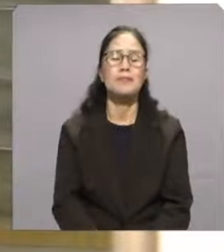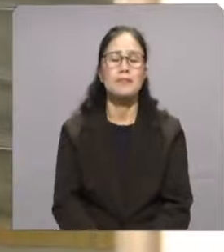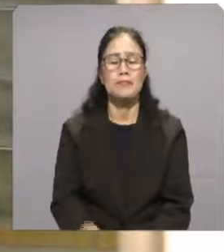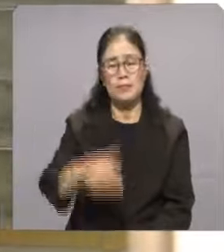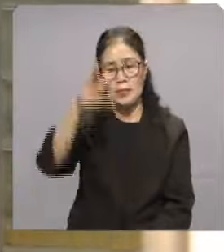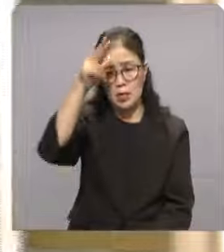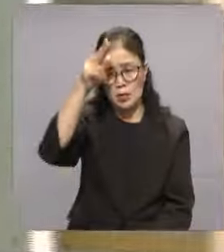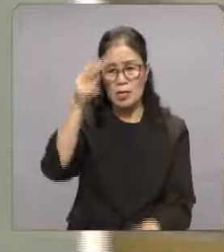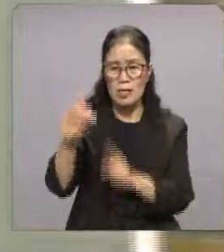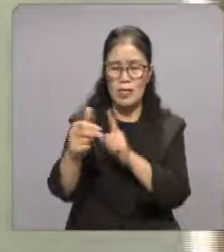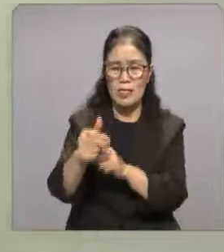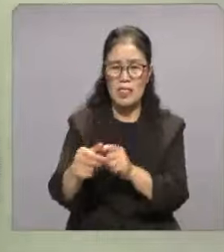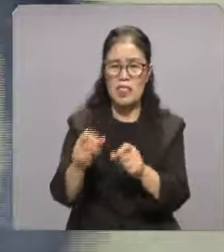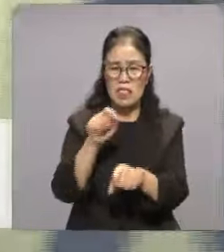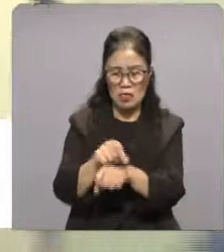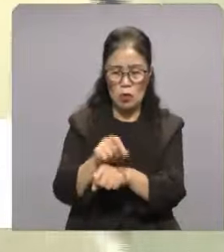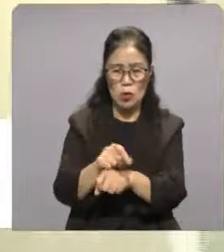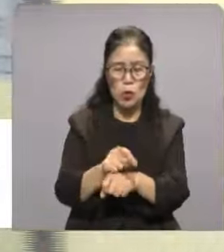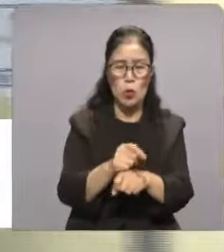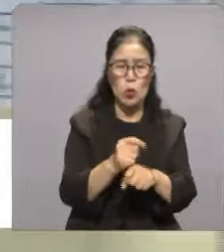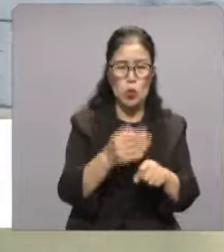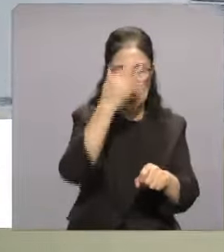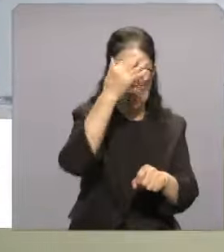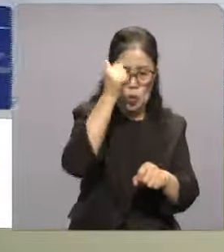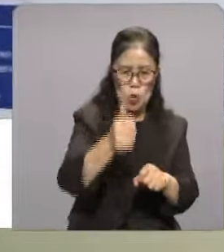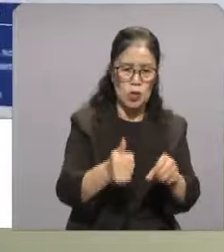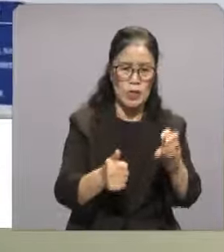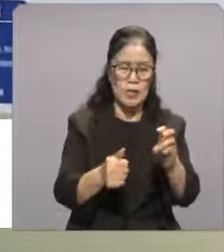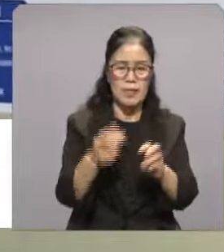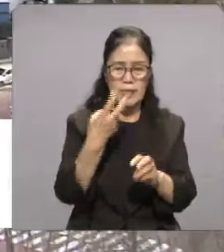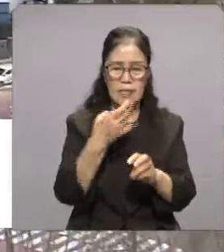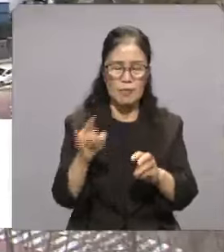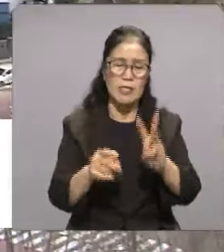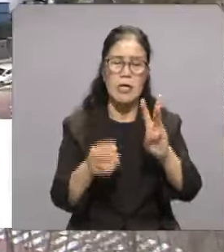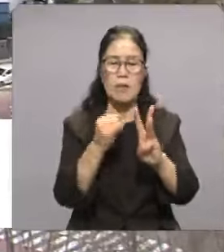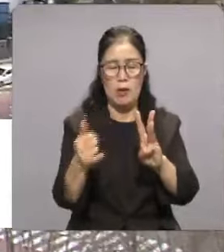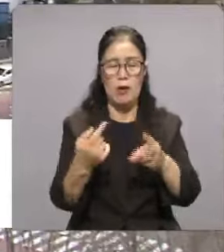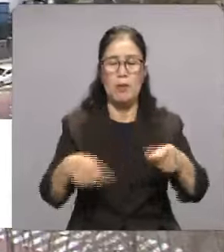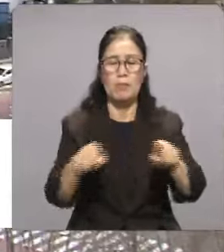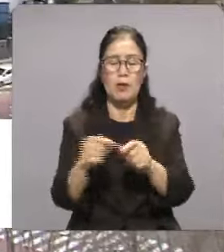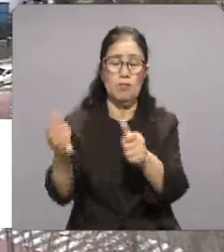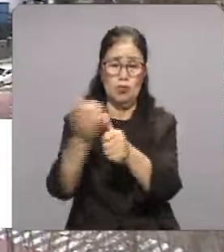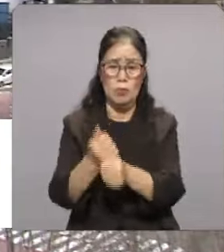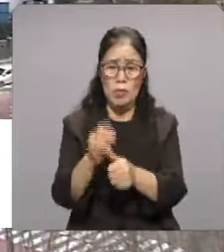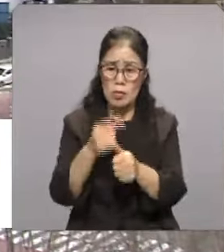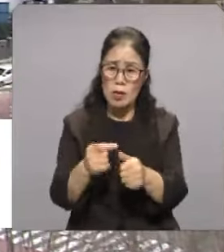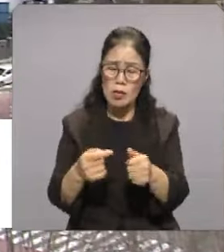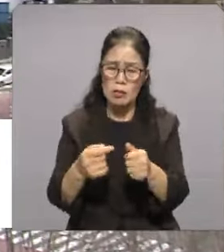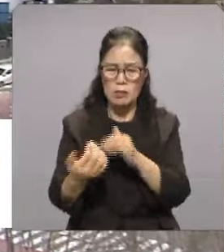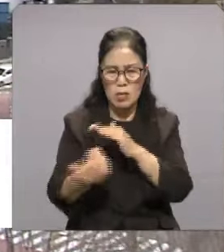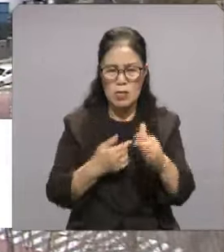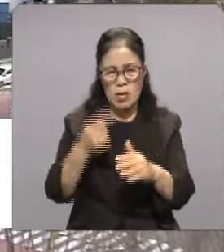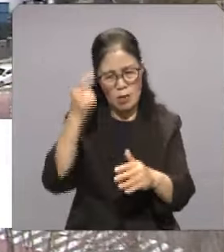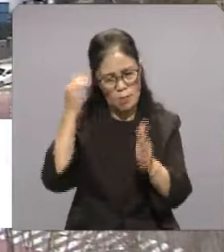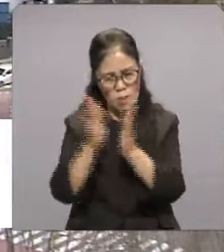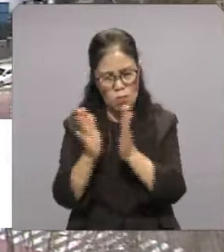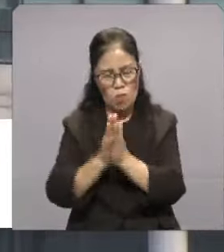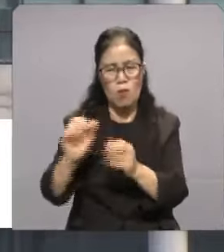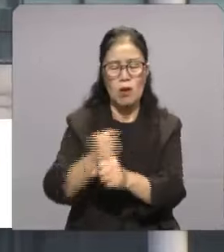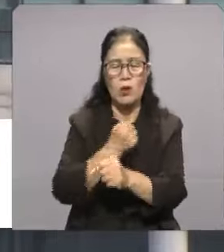경찰은 A씨를 직원으로 둔 사이트 관리자 등 20대 3명도 함께 붙잡았습니다. 이들이 A씨와 함께 사전에 범행에